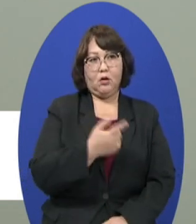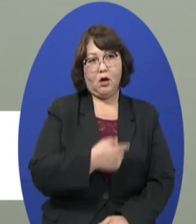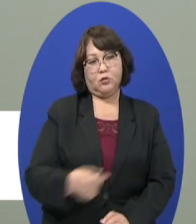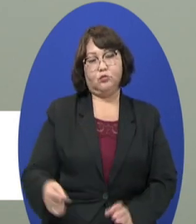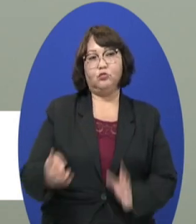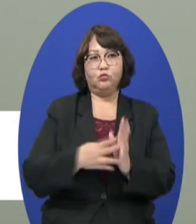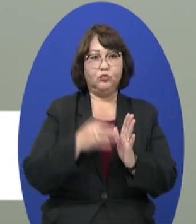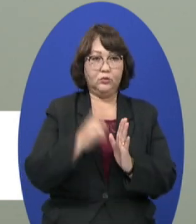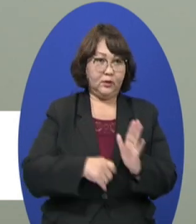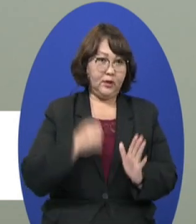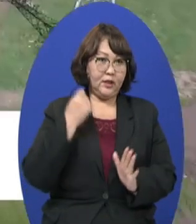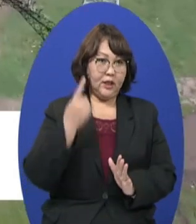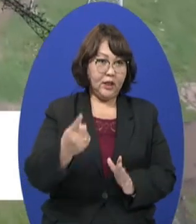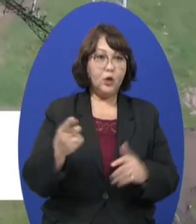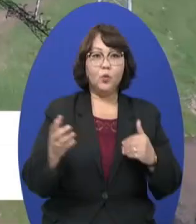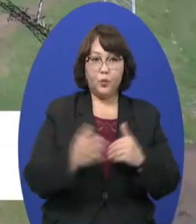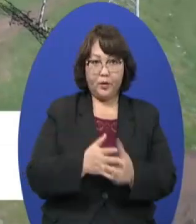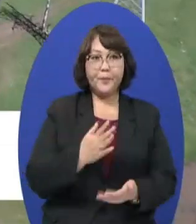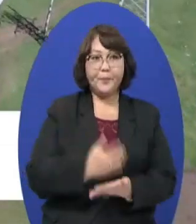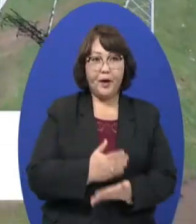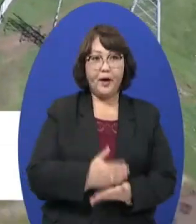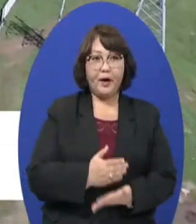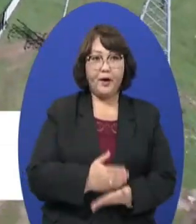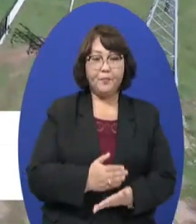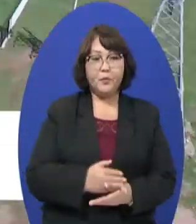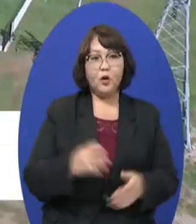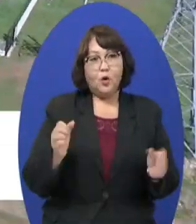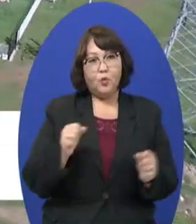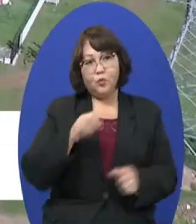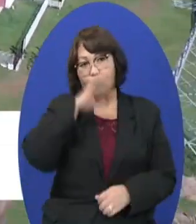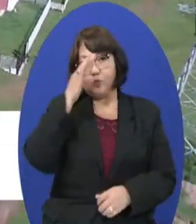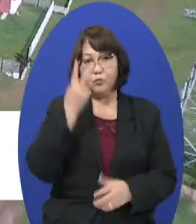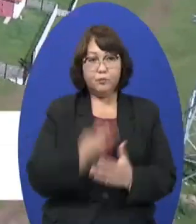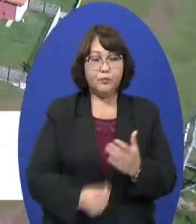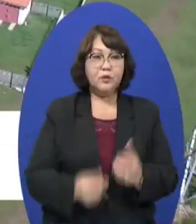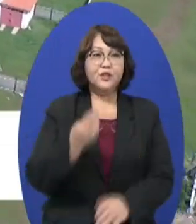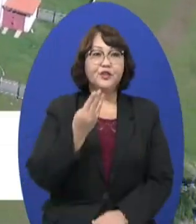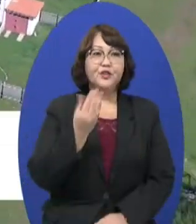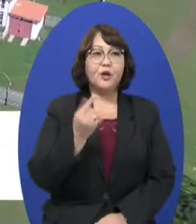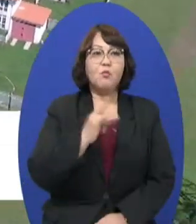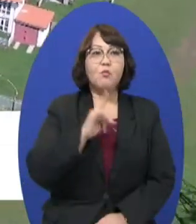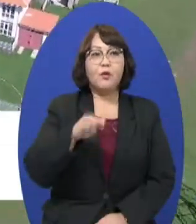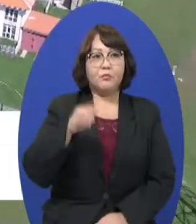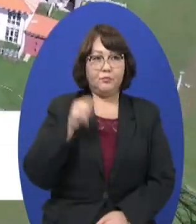1-ний хүртэл явагдав. Өвөл зөний альч үйлрэлт Шаргамартын чиглэлд